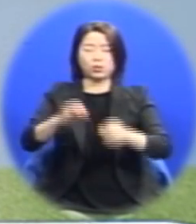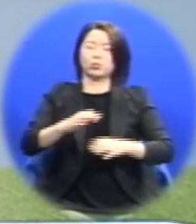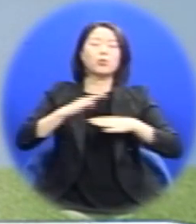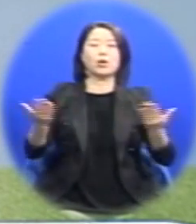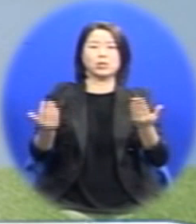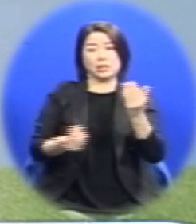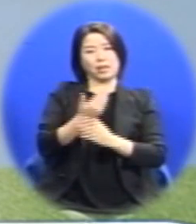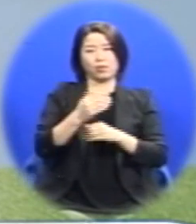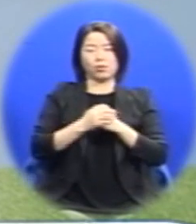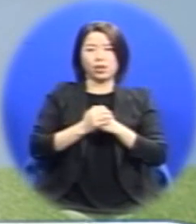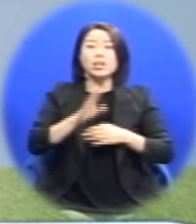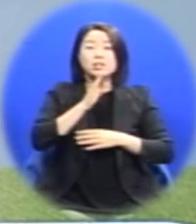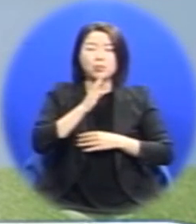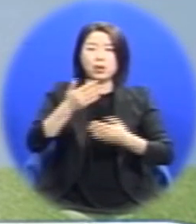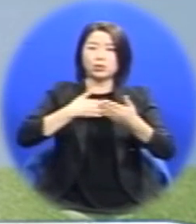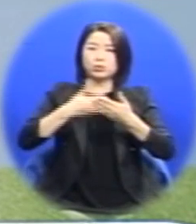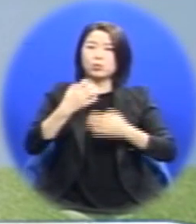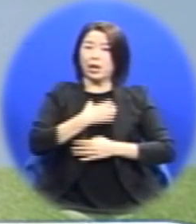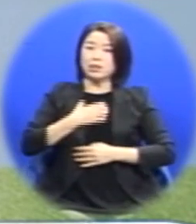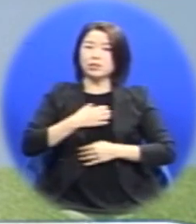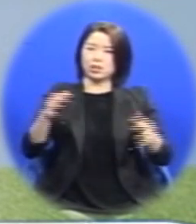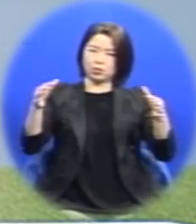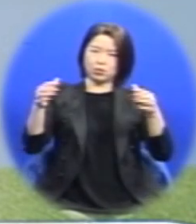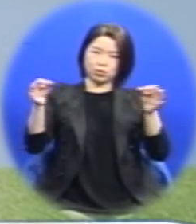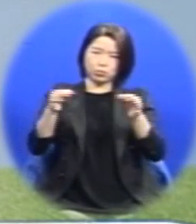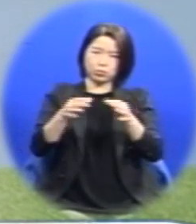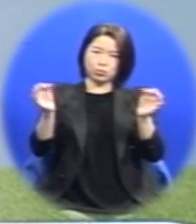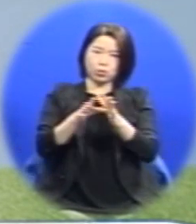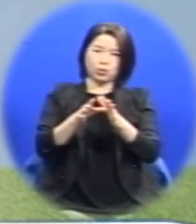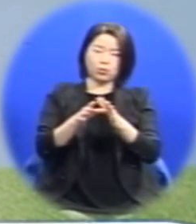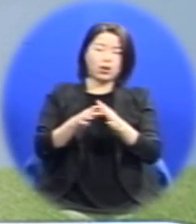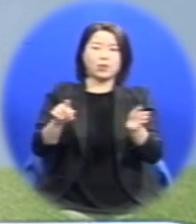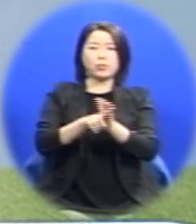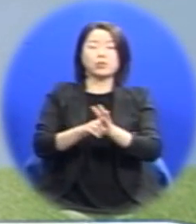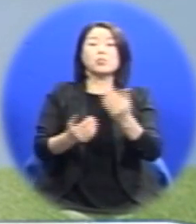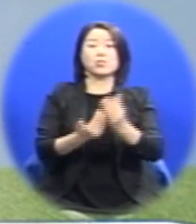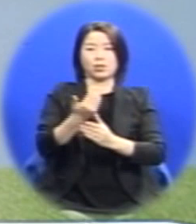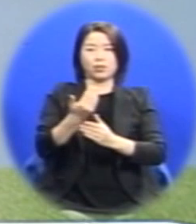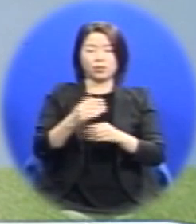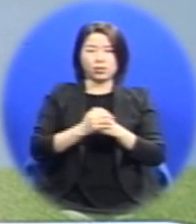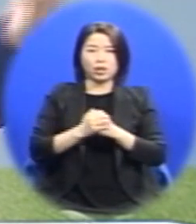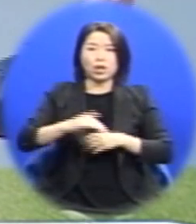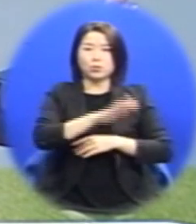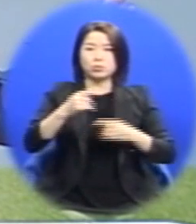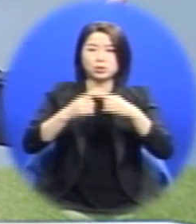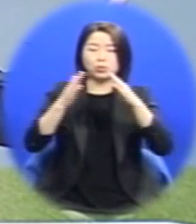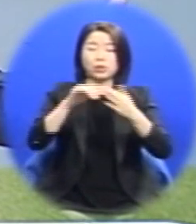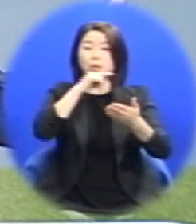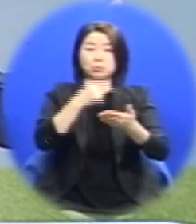벌어지더라. 정말 두려움과 염려는 사그러들고 믿음이 생기는 거예요. 우리 교회